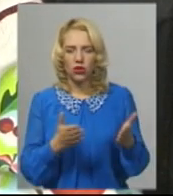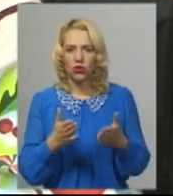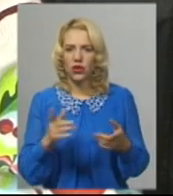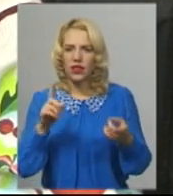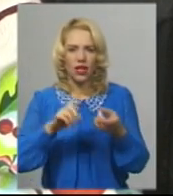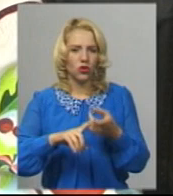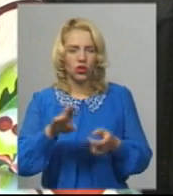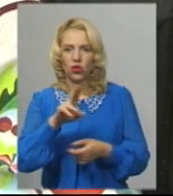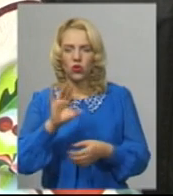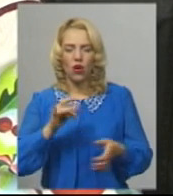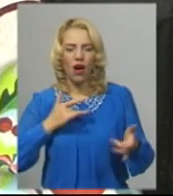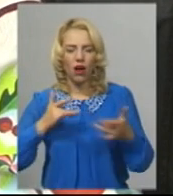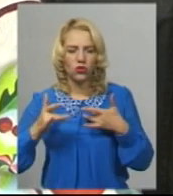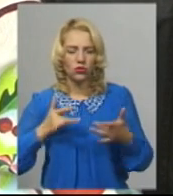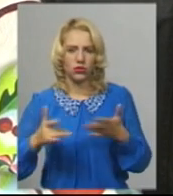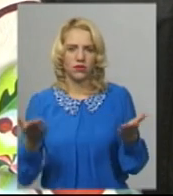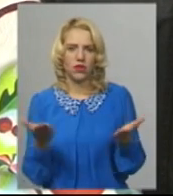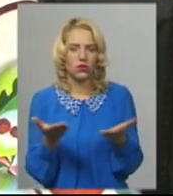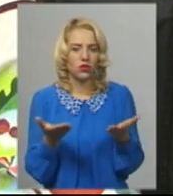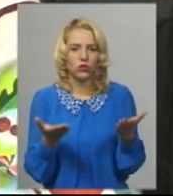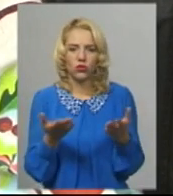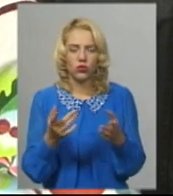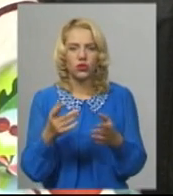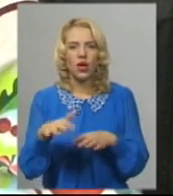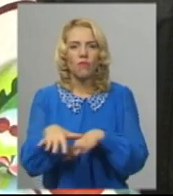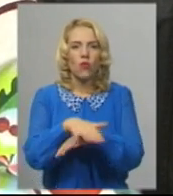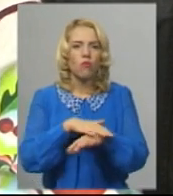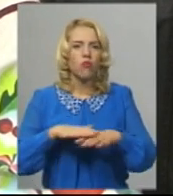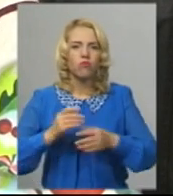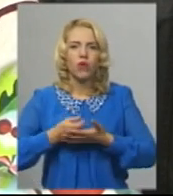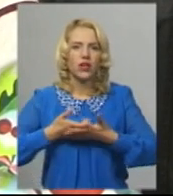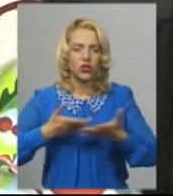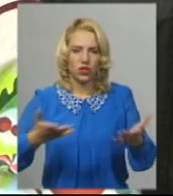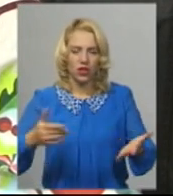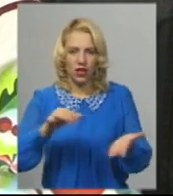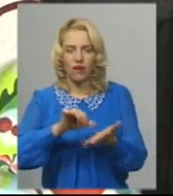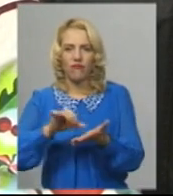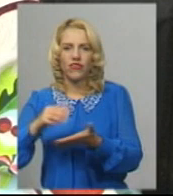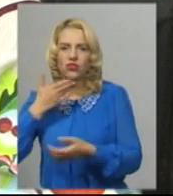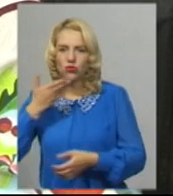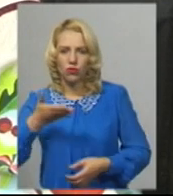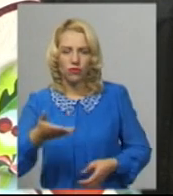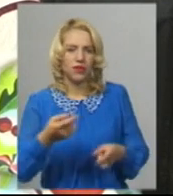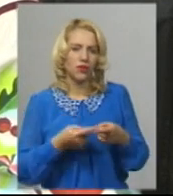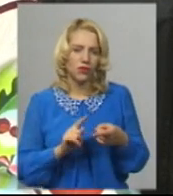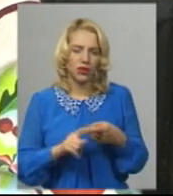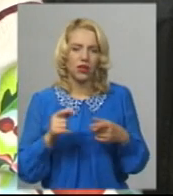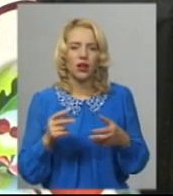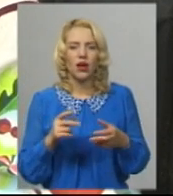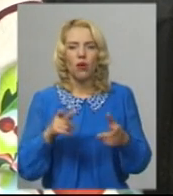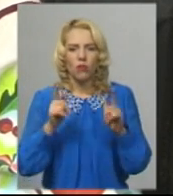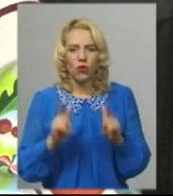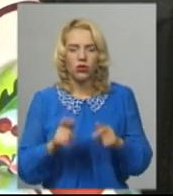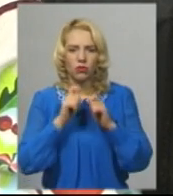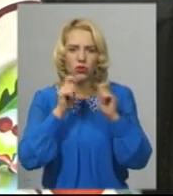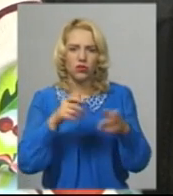ні до акторства, ні до якогось такого публічних виступів, вони погодилися подарувати